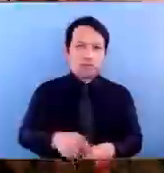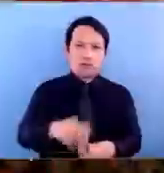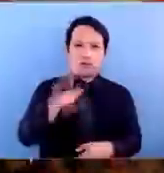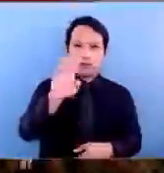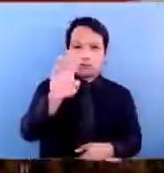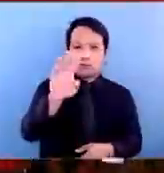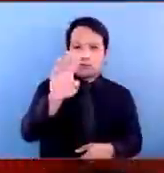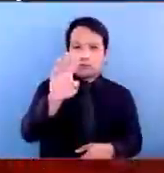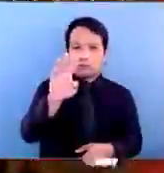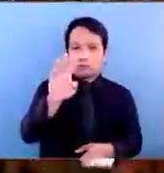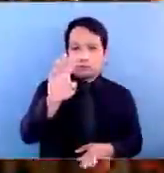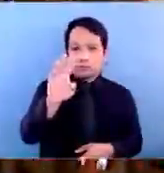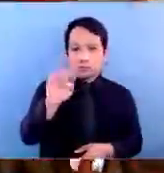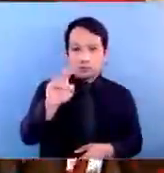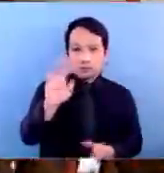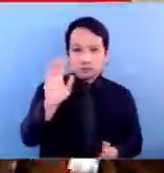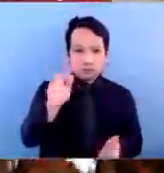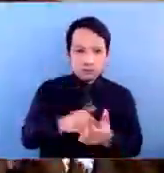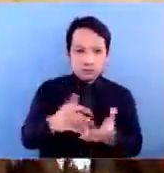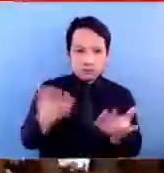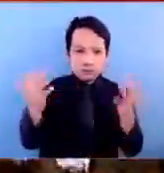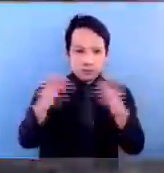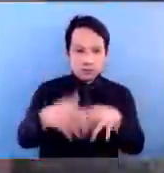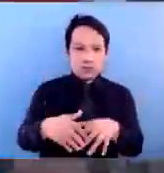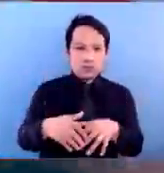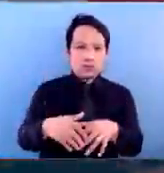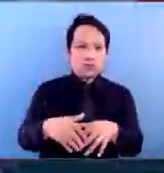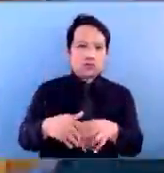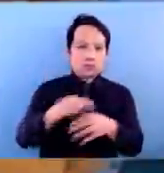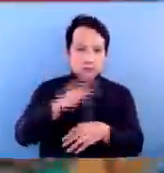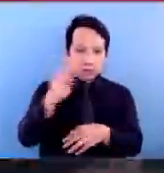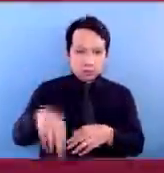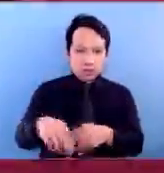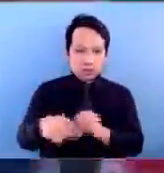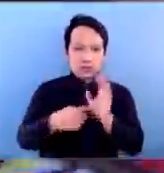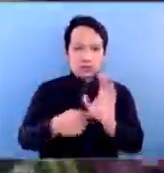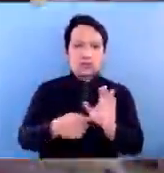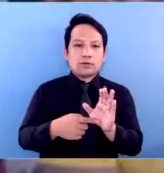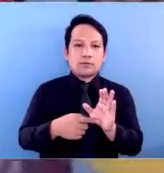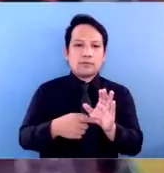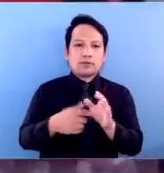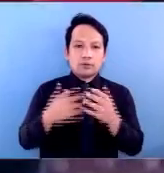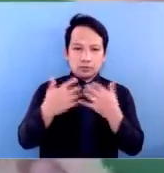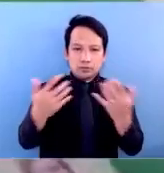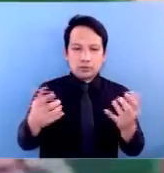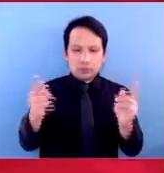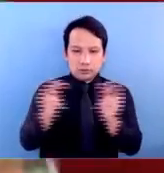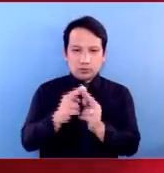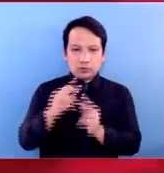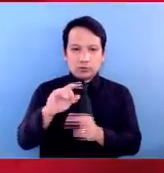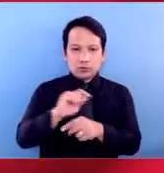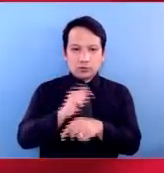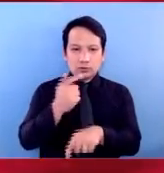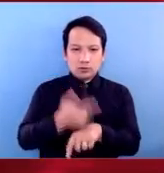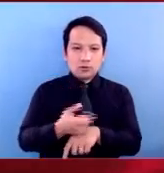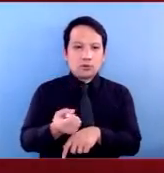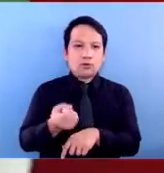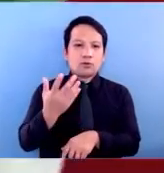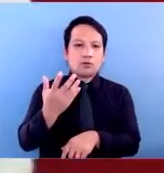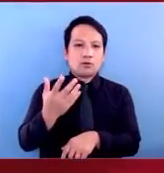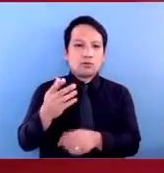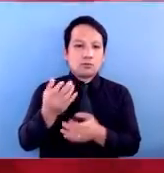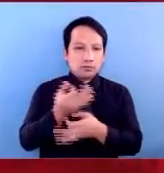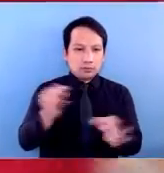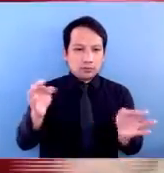Sara supporters ang dumalo sa Manila Rally. Dinagsari ng unit team sortie sa Taguig kung saan may libreng t-shirt printing